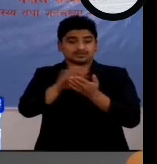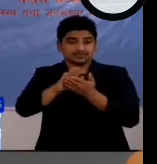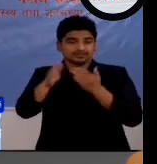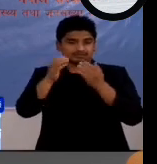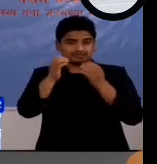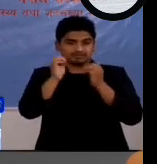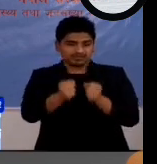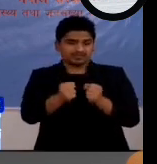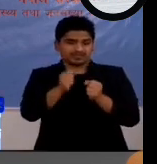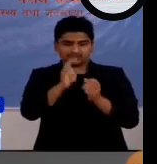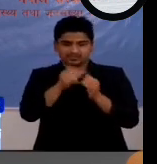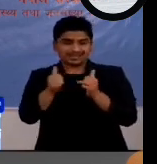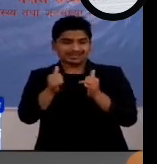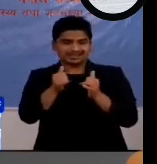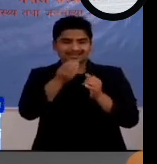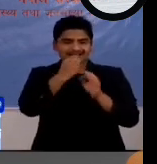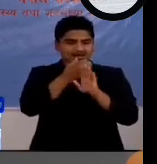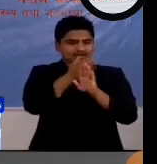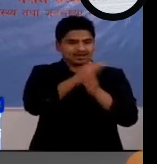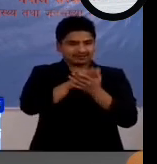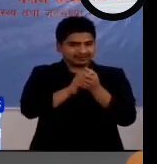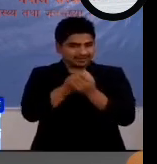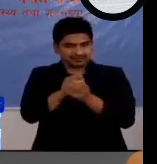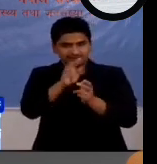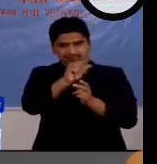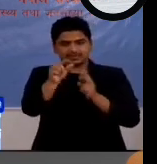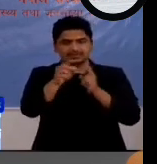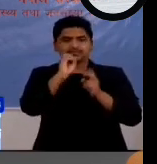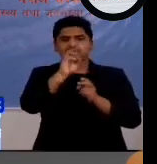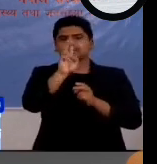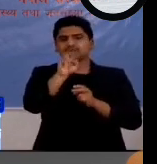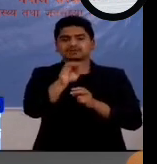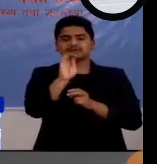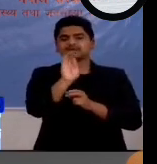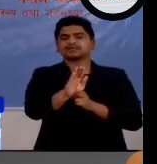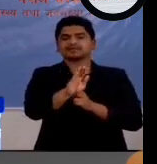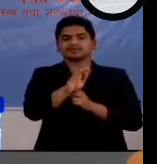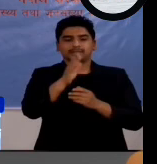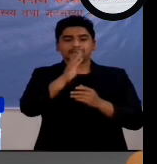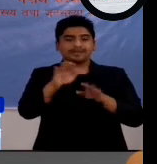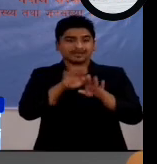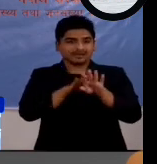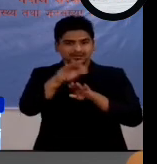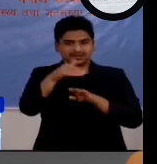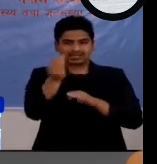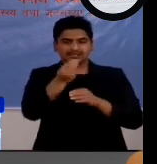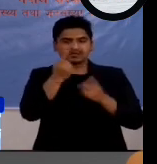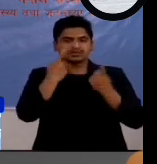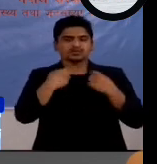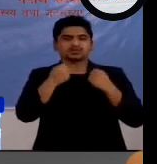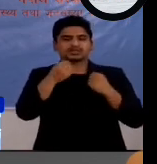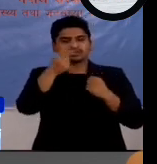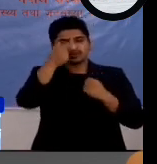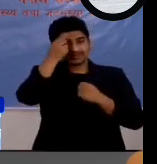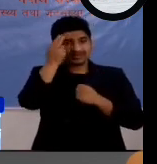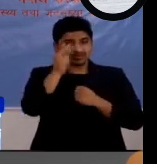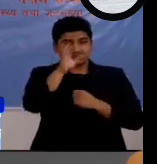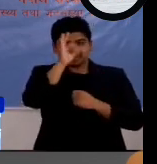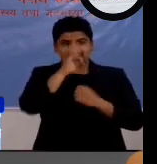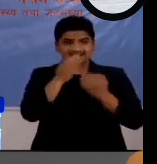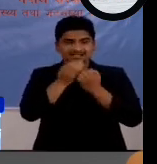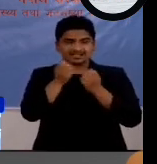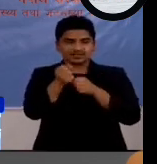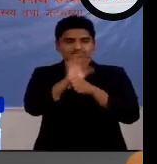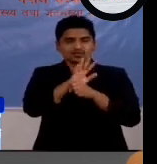सरसफाइ रहने कुराहरू, यसरी खेल्नुपर्ने, खानु अगाडि हात धुनुपर्ने कुराहरूमा दिन सकिन्छ। यदि बालबालिकाहरूलाई केही स्वास्थ्य समस्या भएमा,